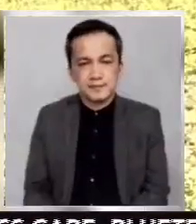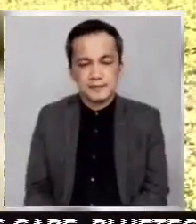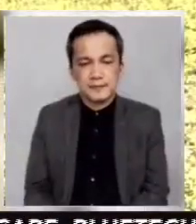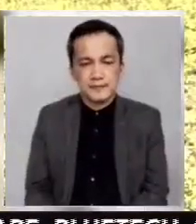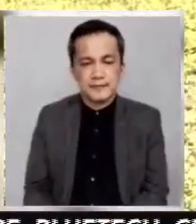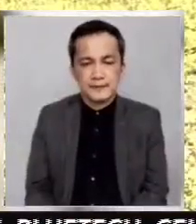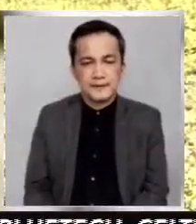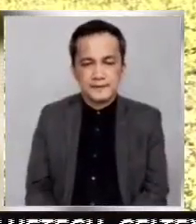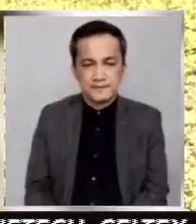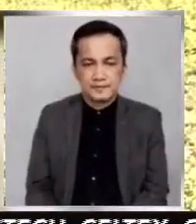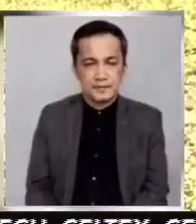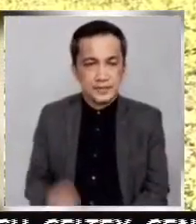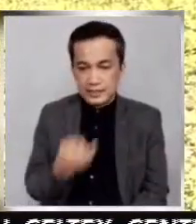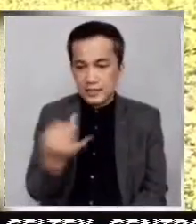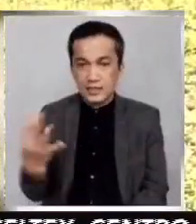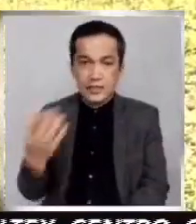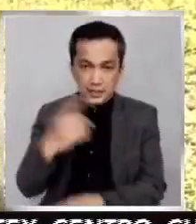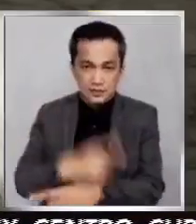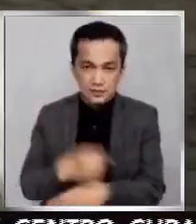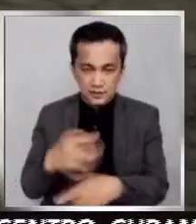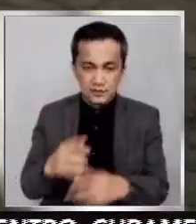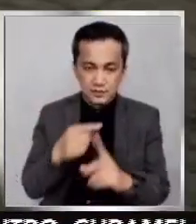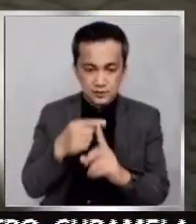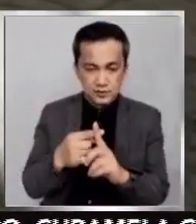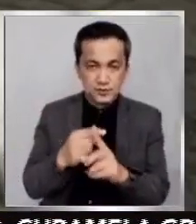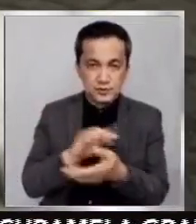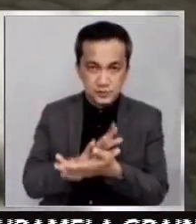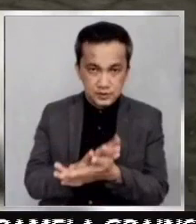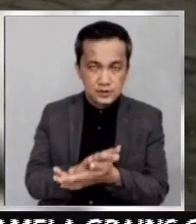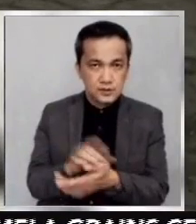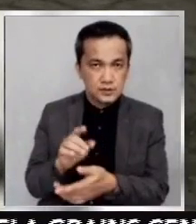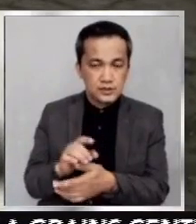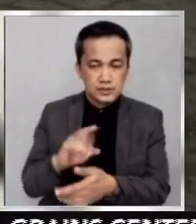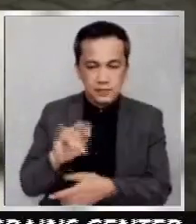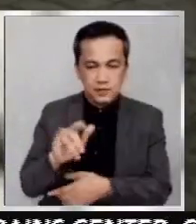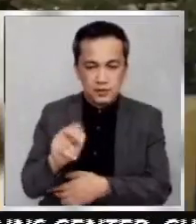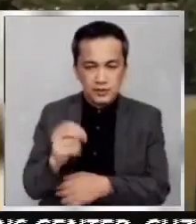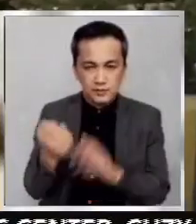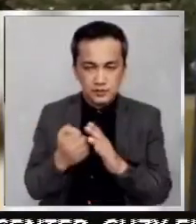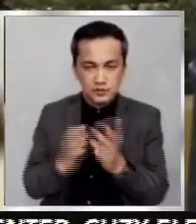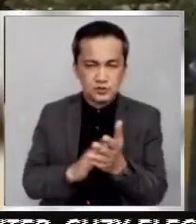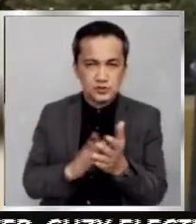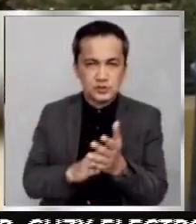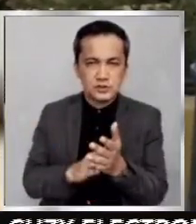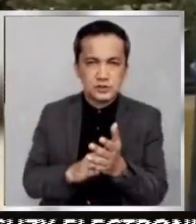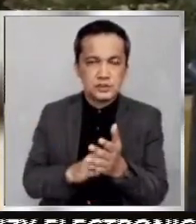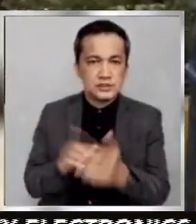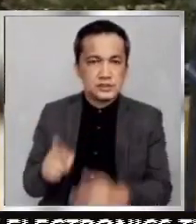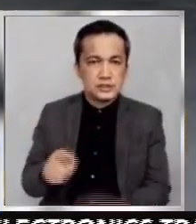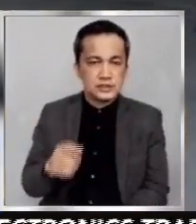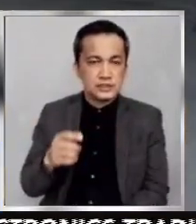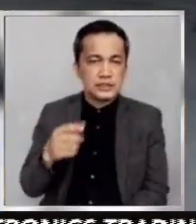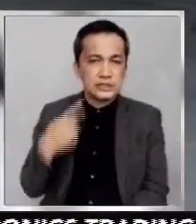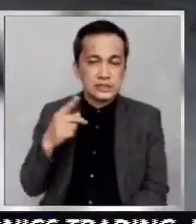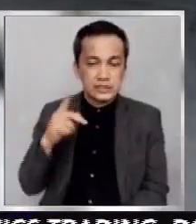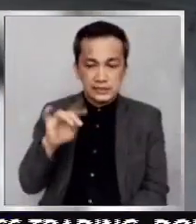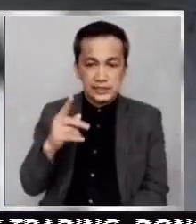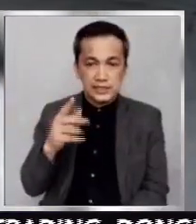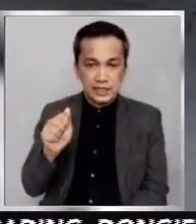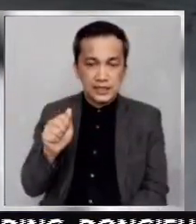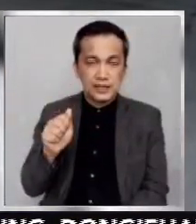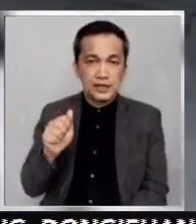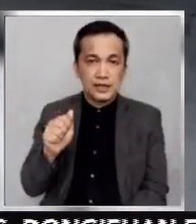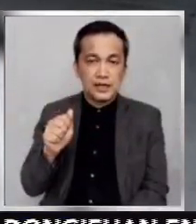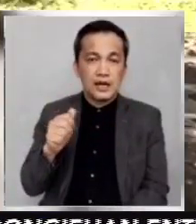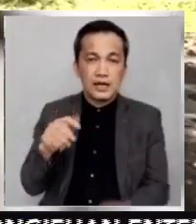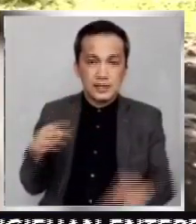Ilang araw matapos may magpositibo sa COVID-19 sa Gabawan Elementary School Evacuation Center sa Daraga Albay, isang lalaking 12